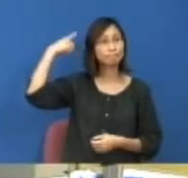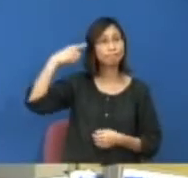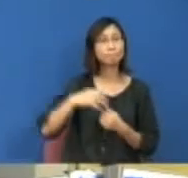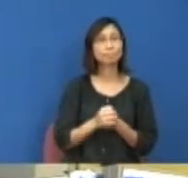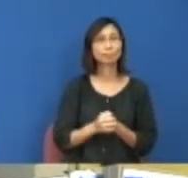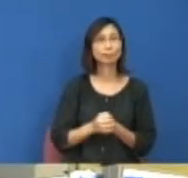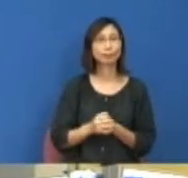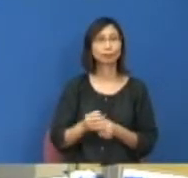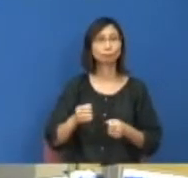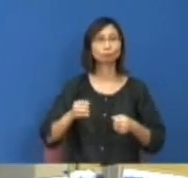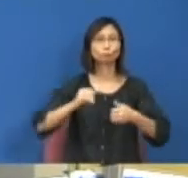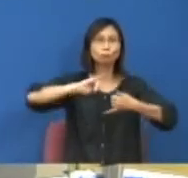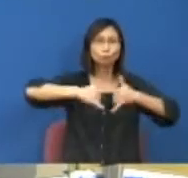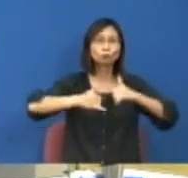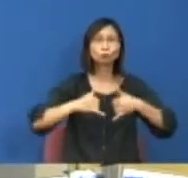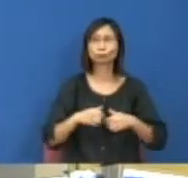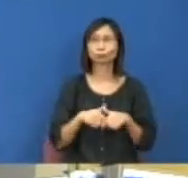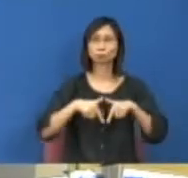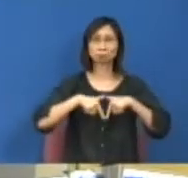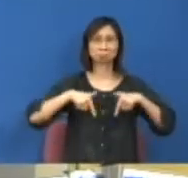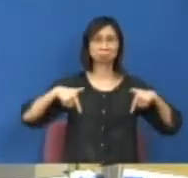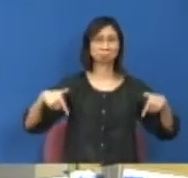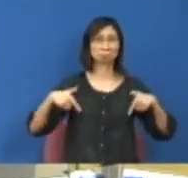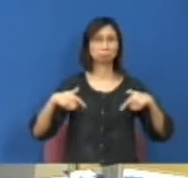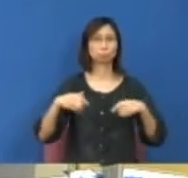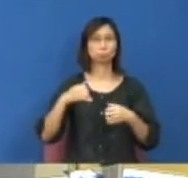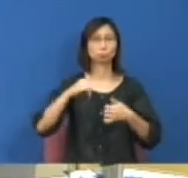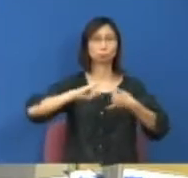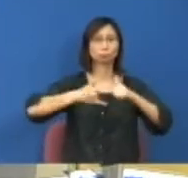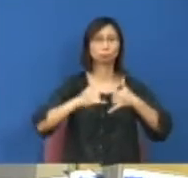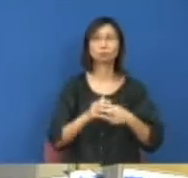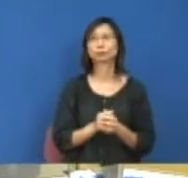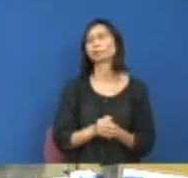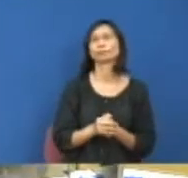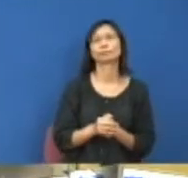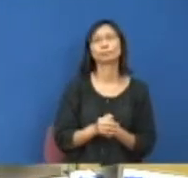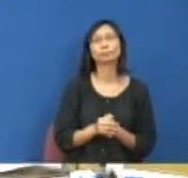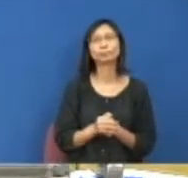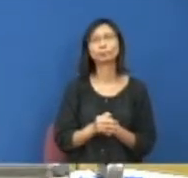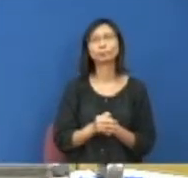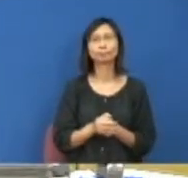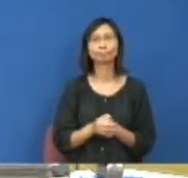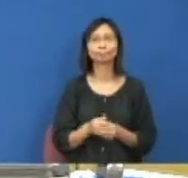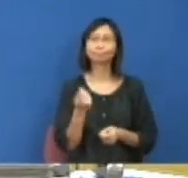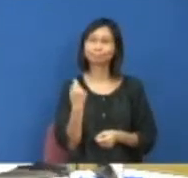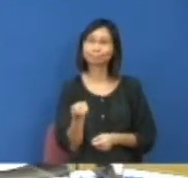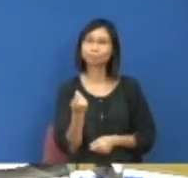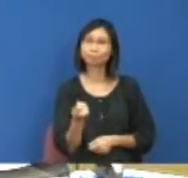武開，用勇武應該係陳文啲勇等嚟啦，因為陳文用勇武。嗱，好簡單。